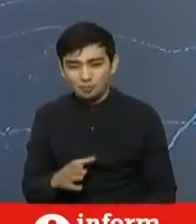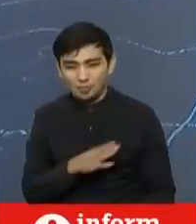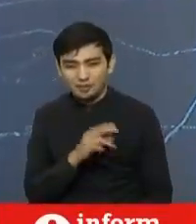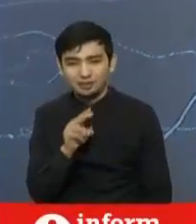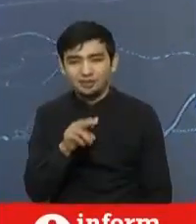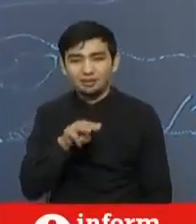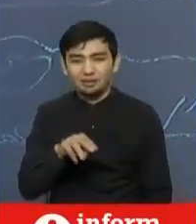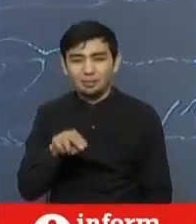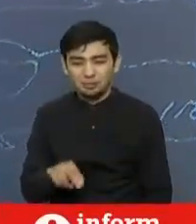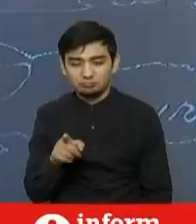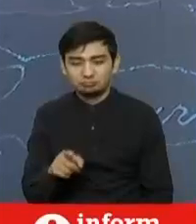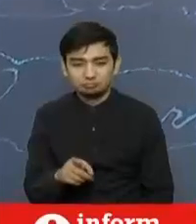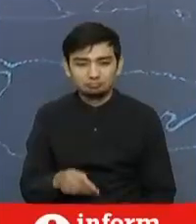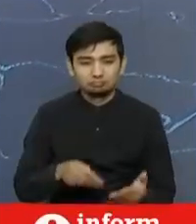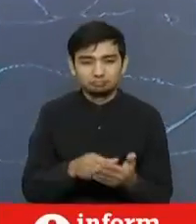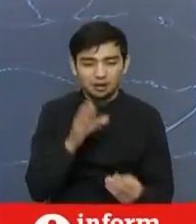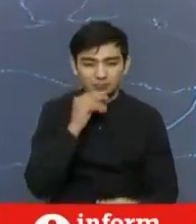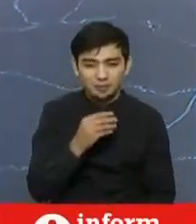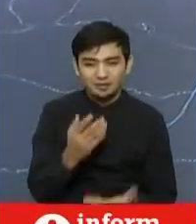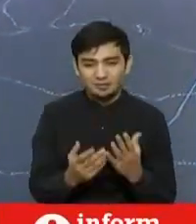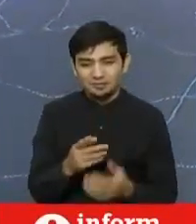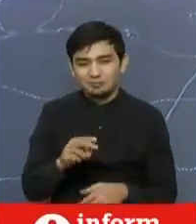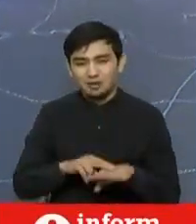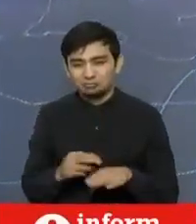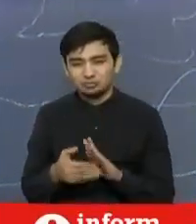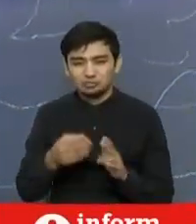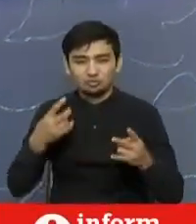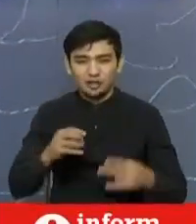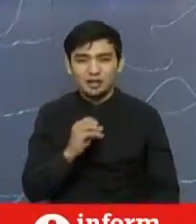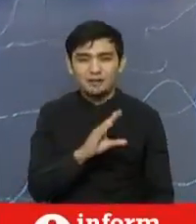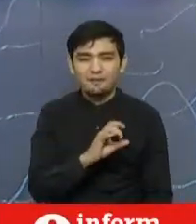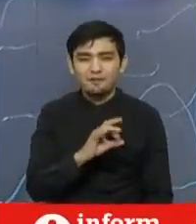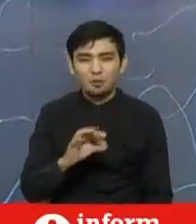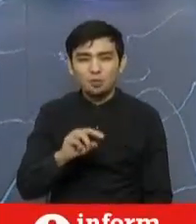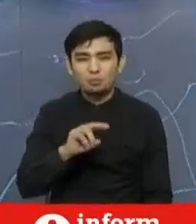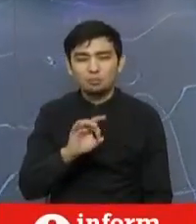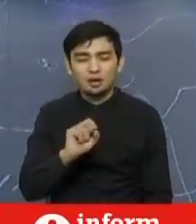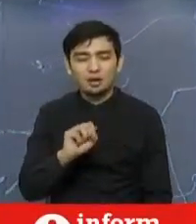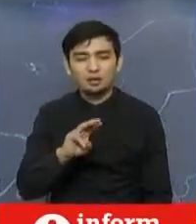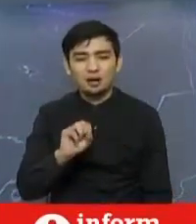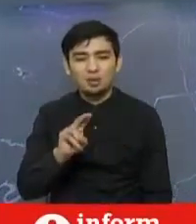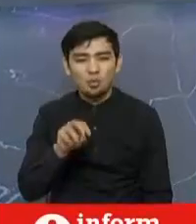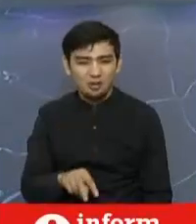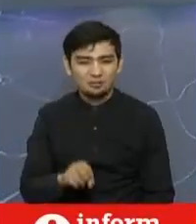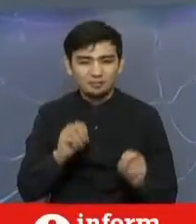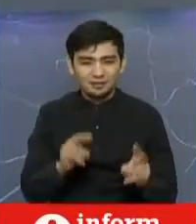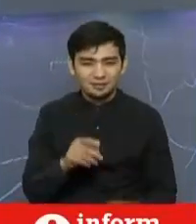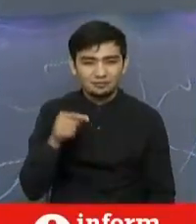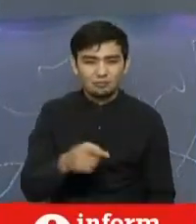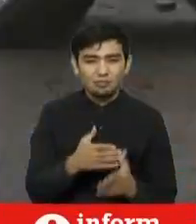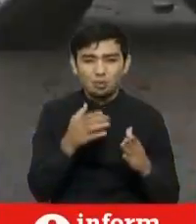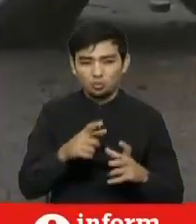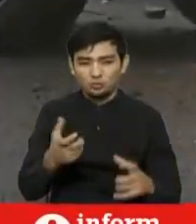ДТП. Упрощенный порядок получения выплаты, известный как Европротокол. Нововведением уже воспользовались больше 1000